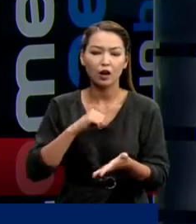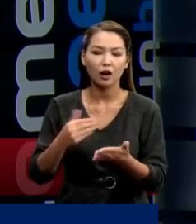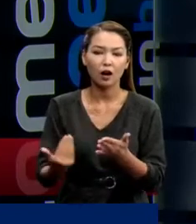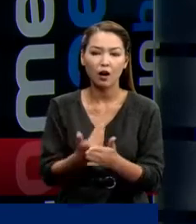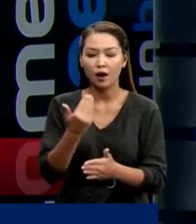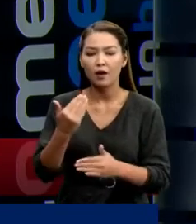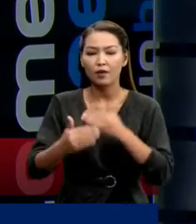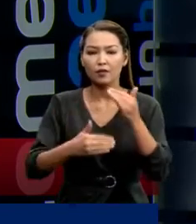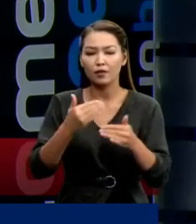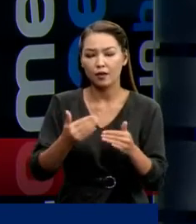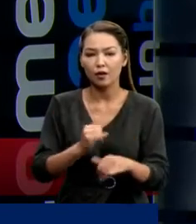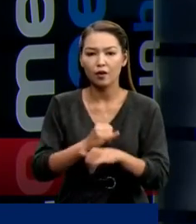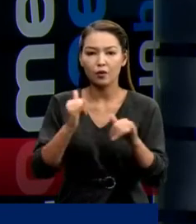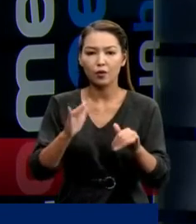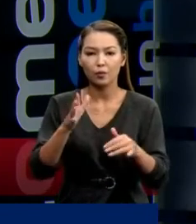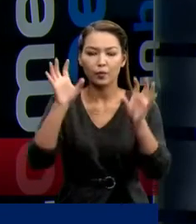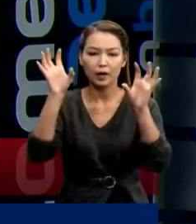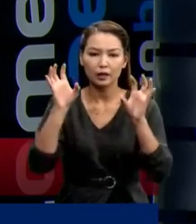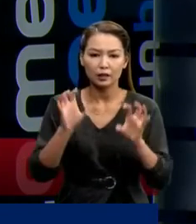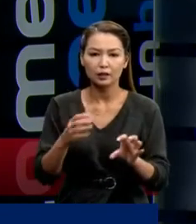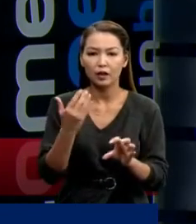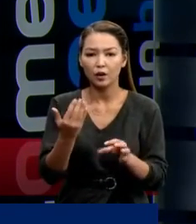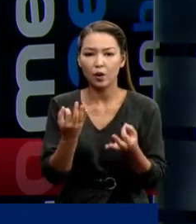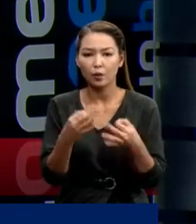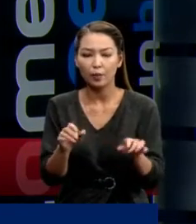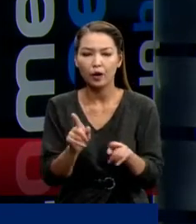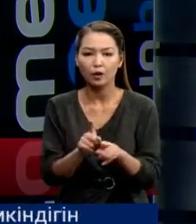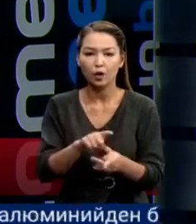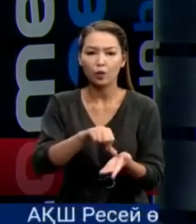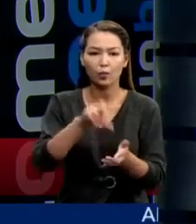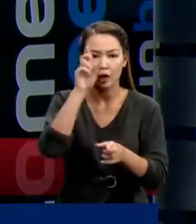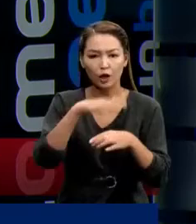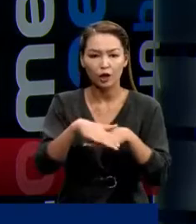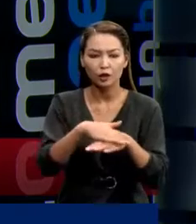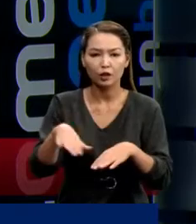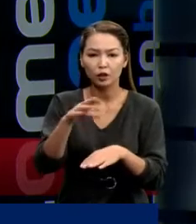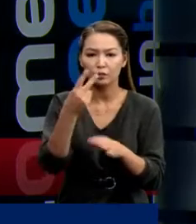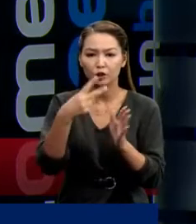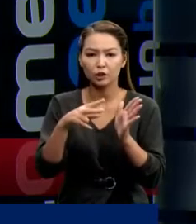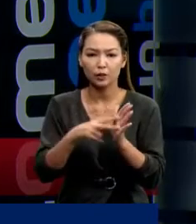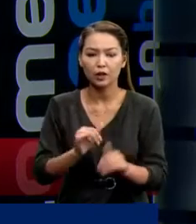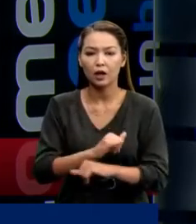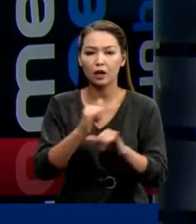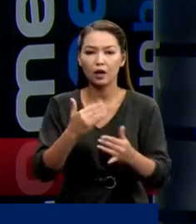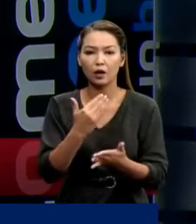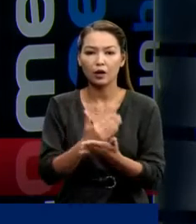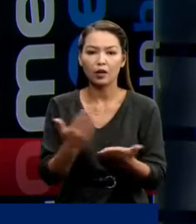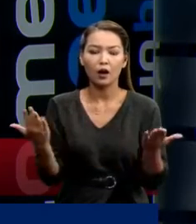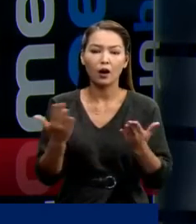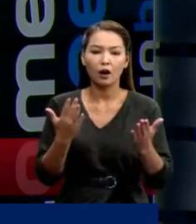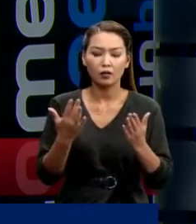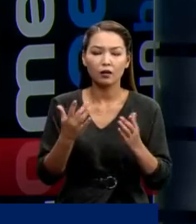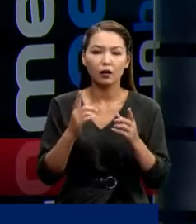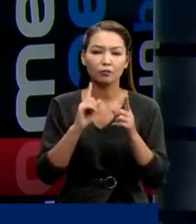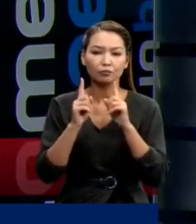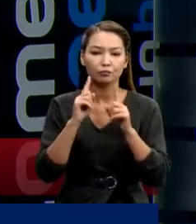Саммит аясында кеңеске Кувейт қосылып, мүше елдер қатары 28-ге жетті. Отырыста тағы қандай мәселелер